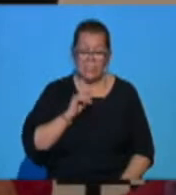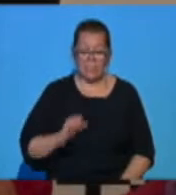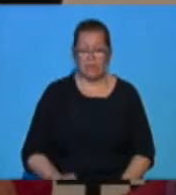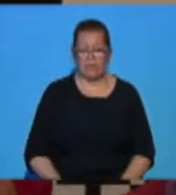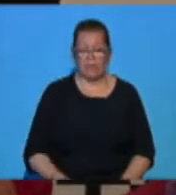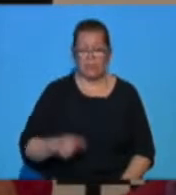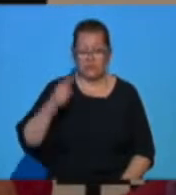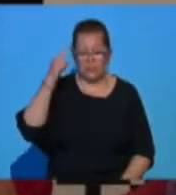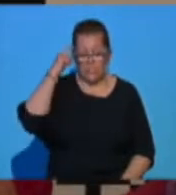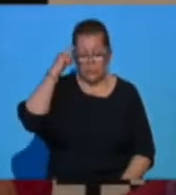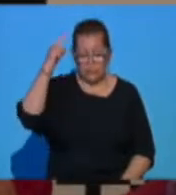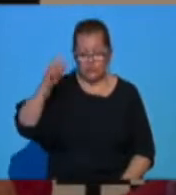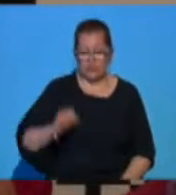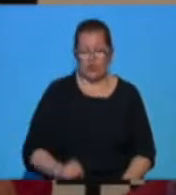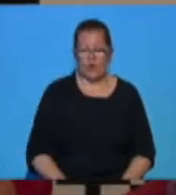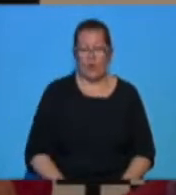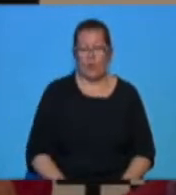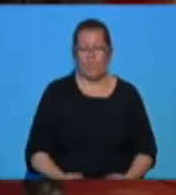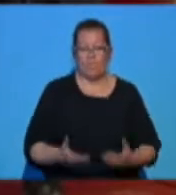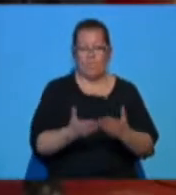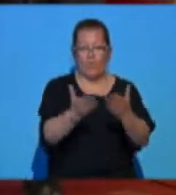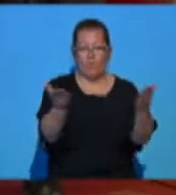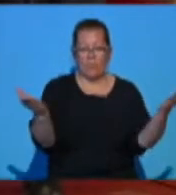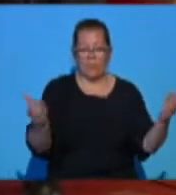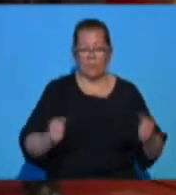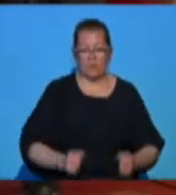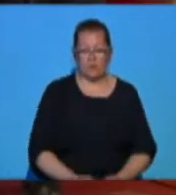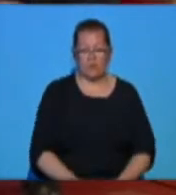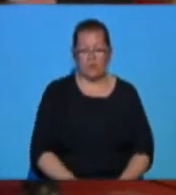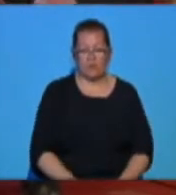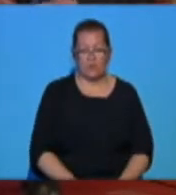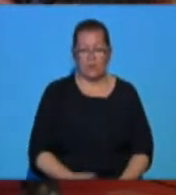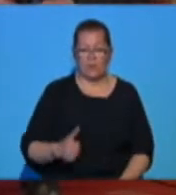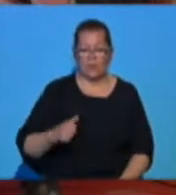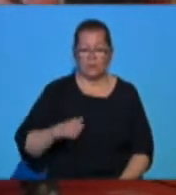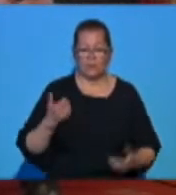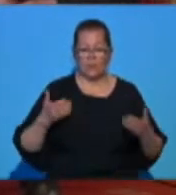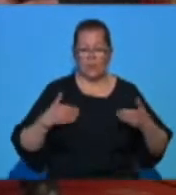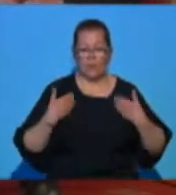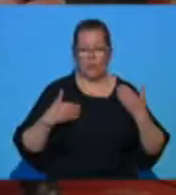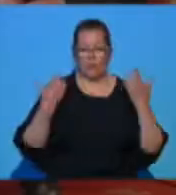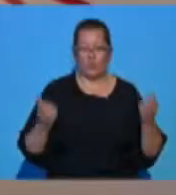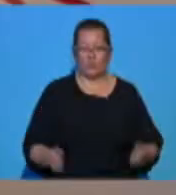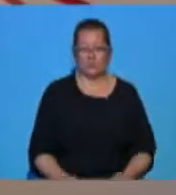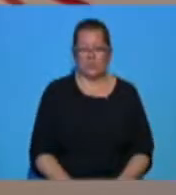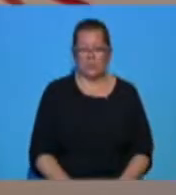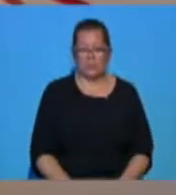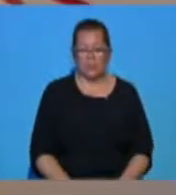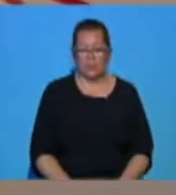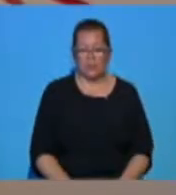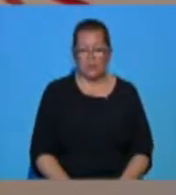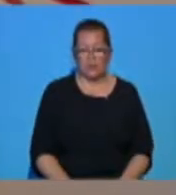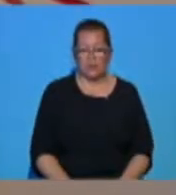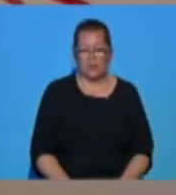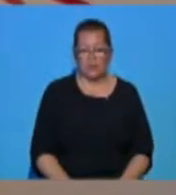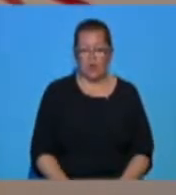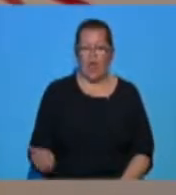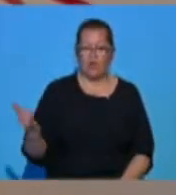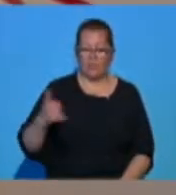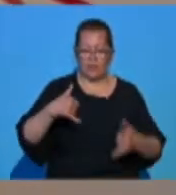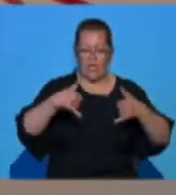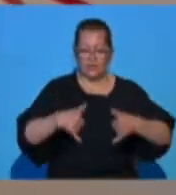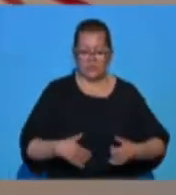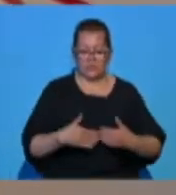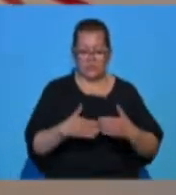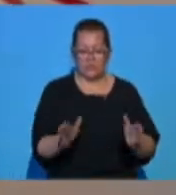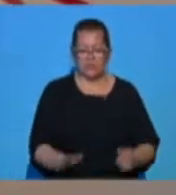teatrului internațional, cât și publicului larg. Sunt foarte bucuros că voi, în afară de faptul că vin la această deschidere,